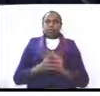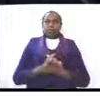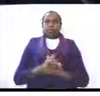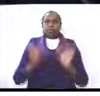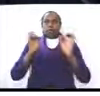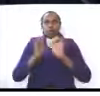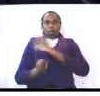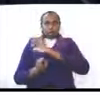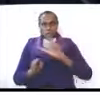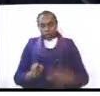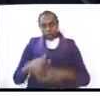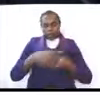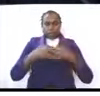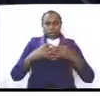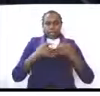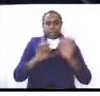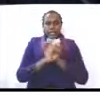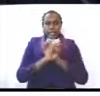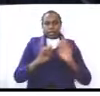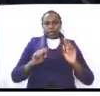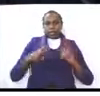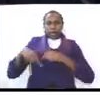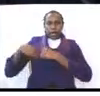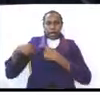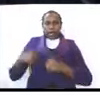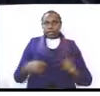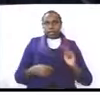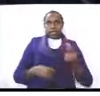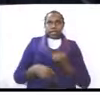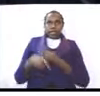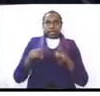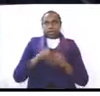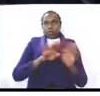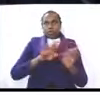E Mungu utumbie ndani mioyo safi.